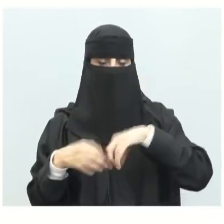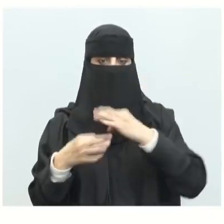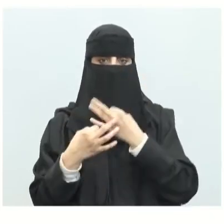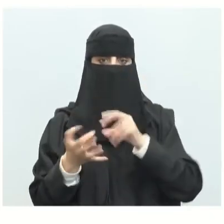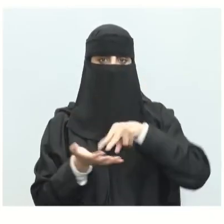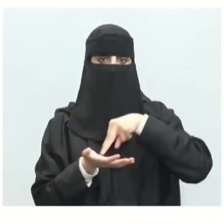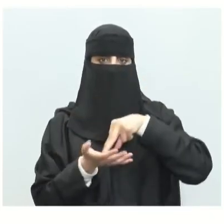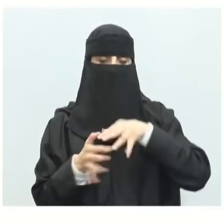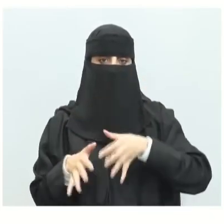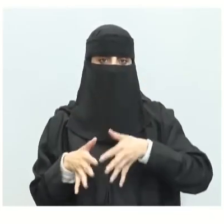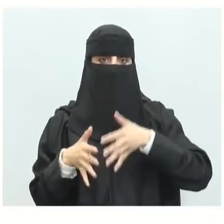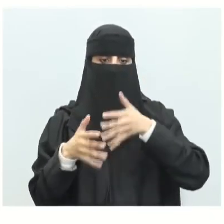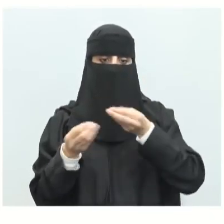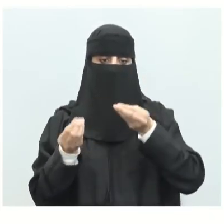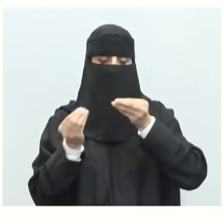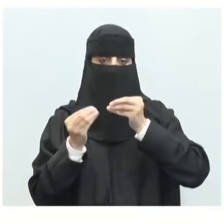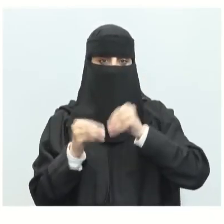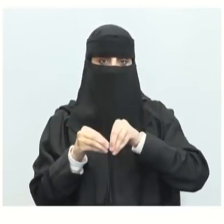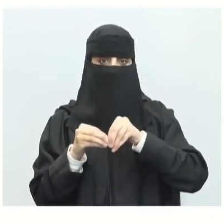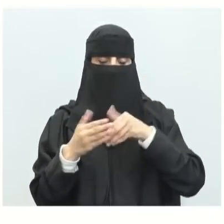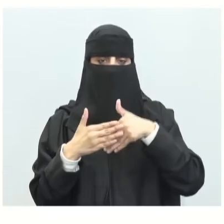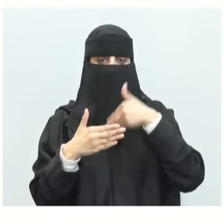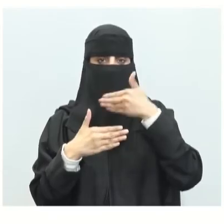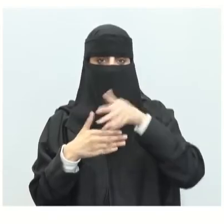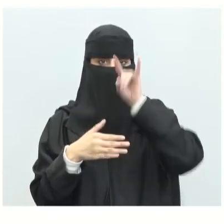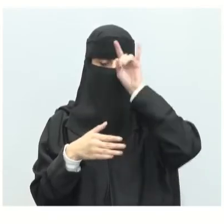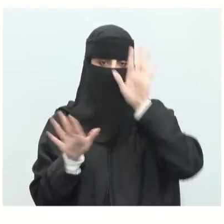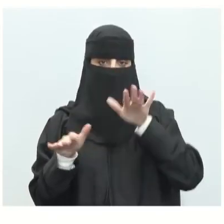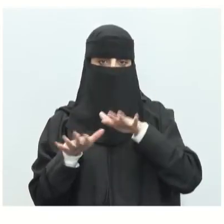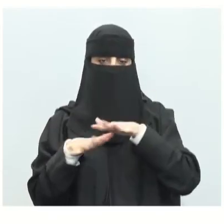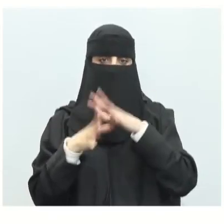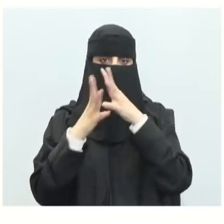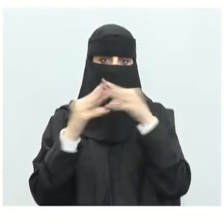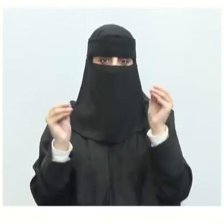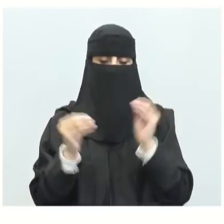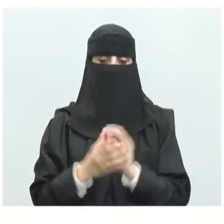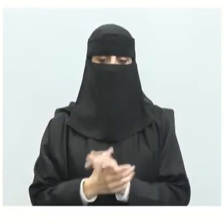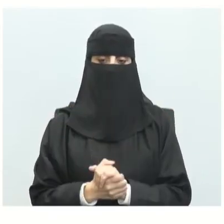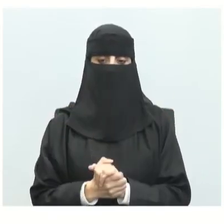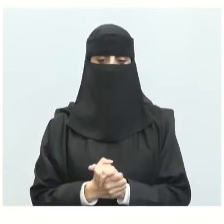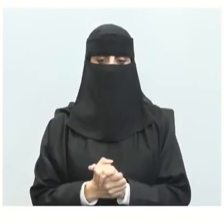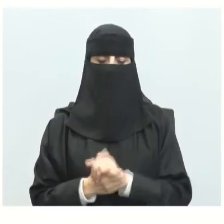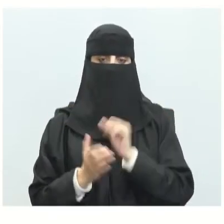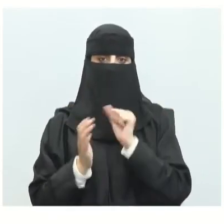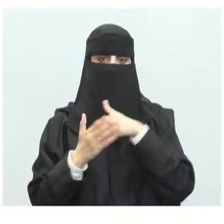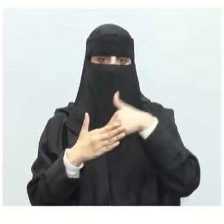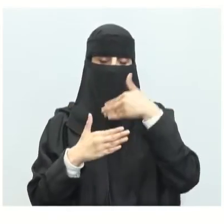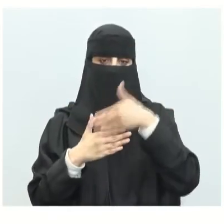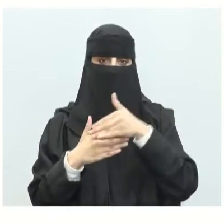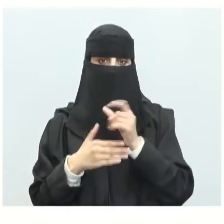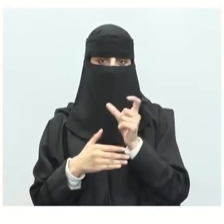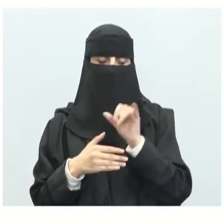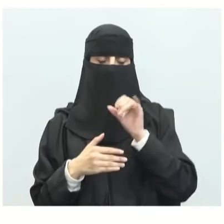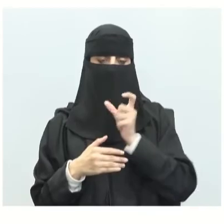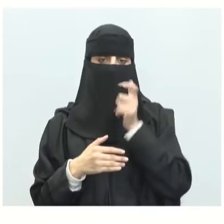ما سمع وهو يرتجف خوفا واختفى الملك غادر محمد صلى الله عليه